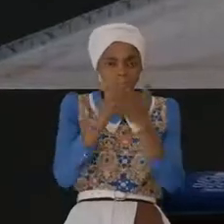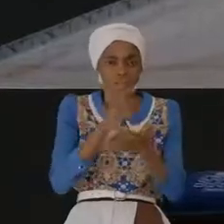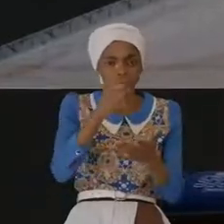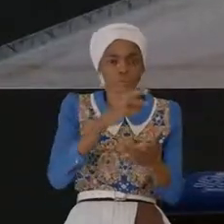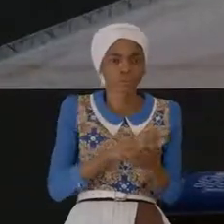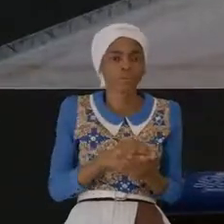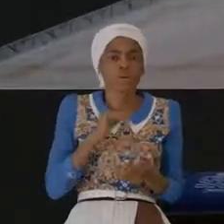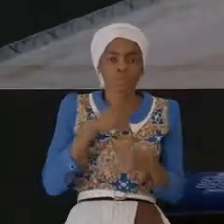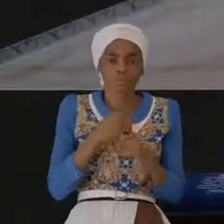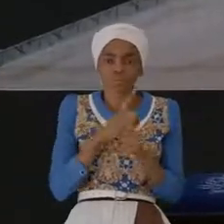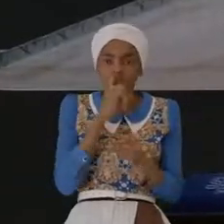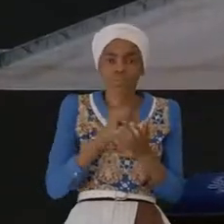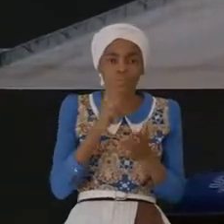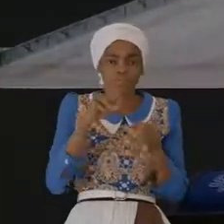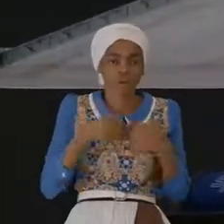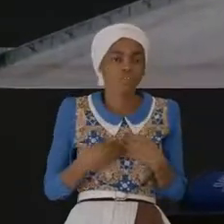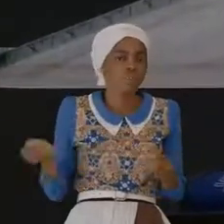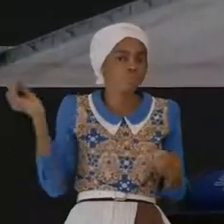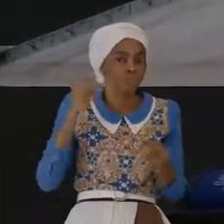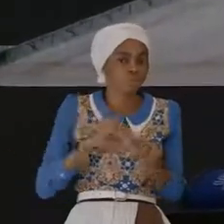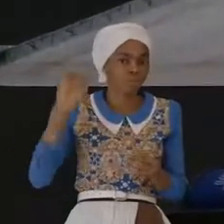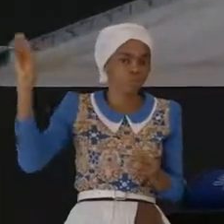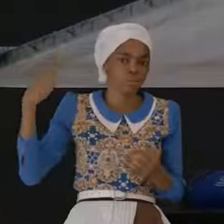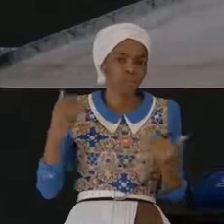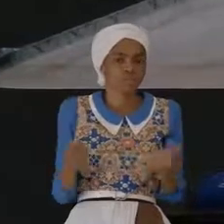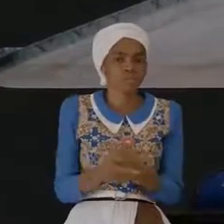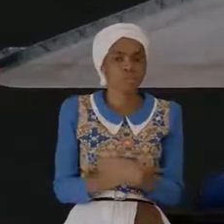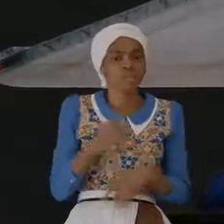faut avoir plus de grâce aujourd'hui, plus qu'hier,